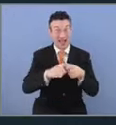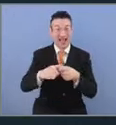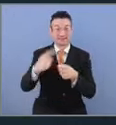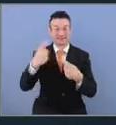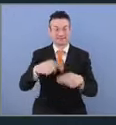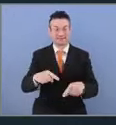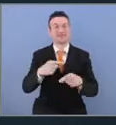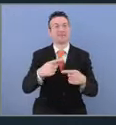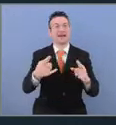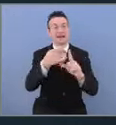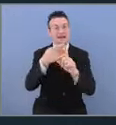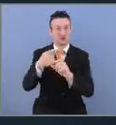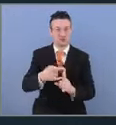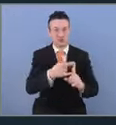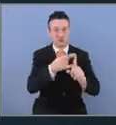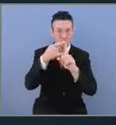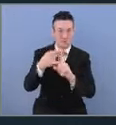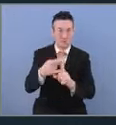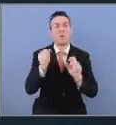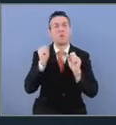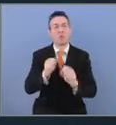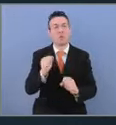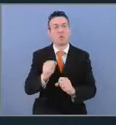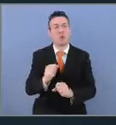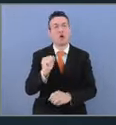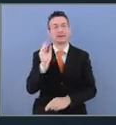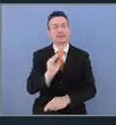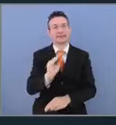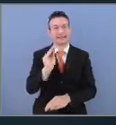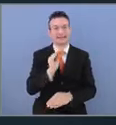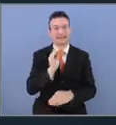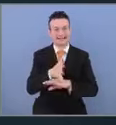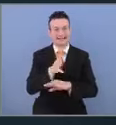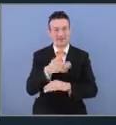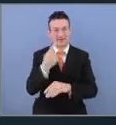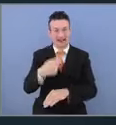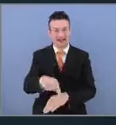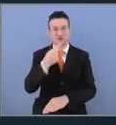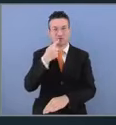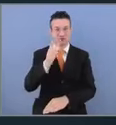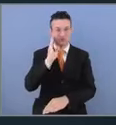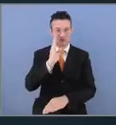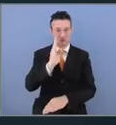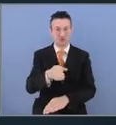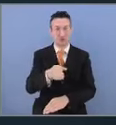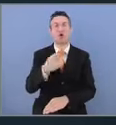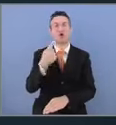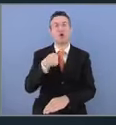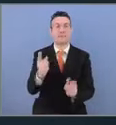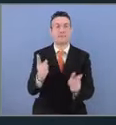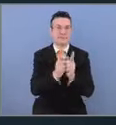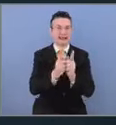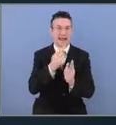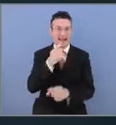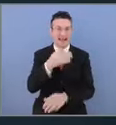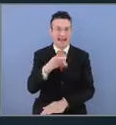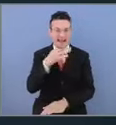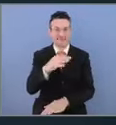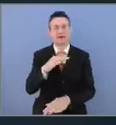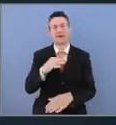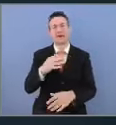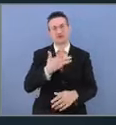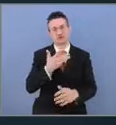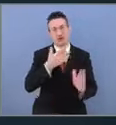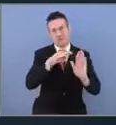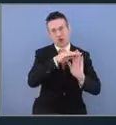che possono richiedere di intervenire durante questa diretta con un breve intervento assieme agli altri interventi che sono già stati inseriti